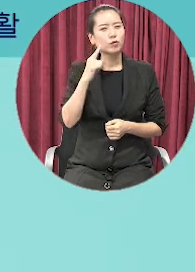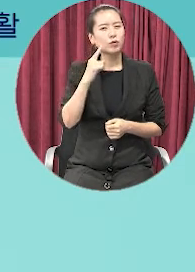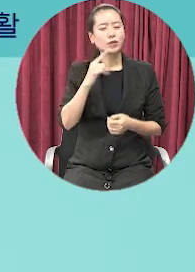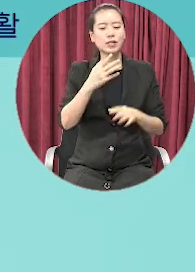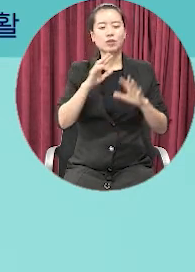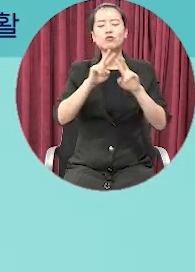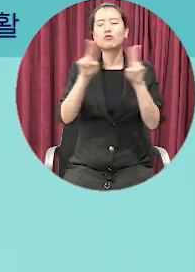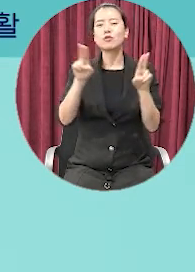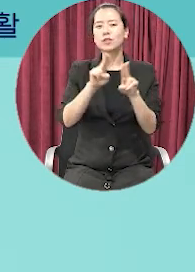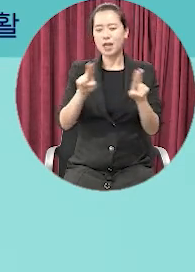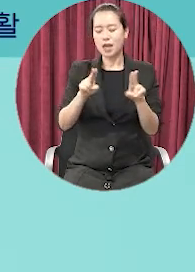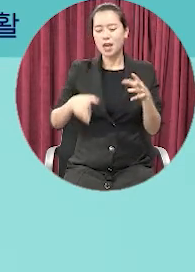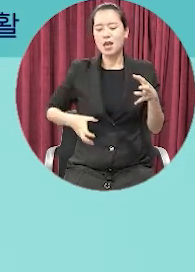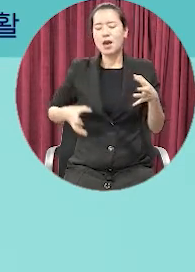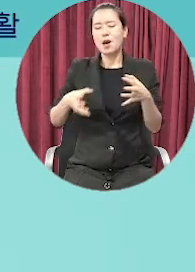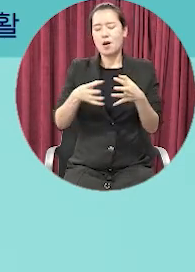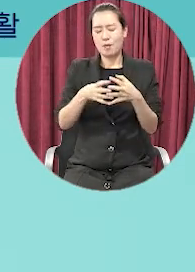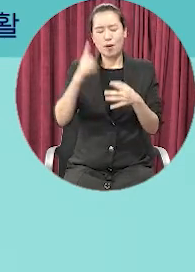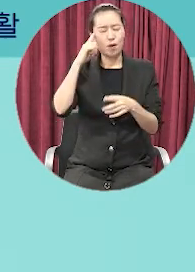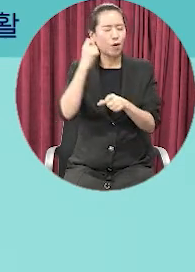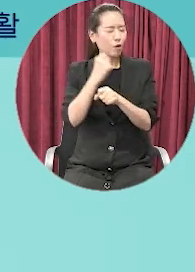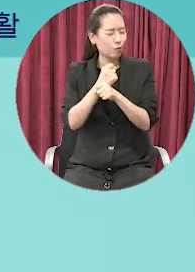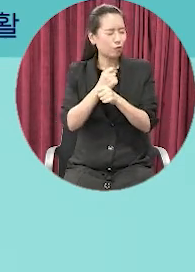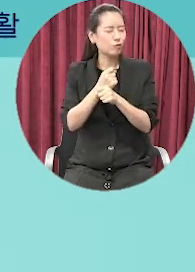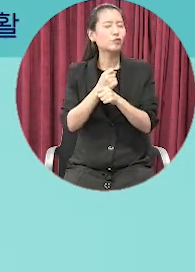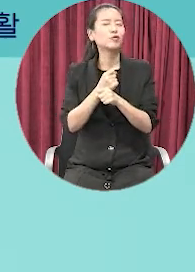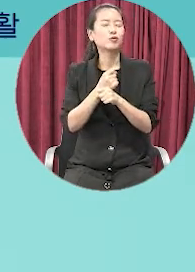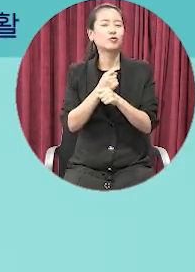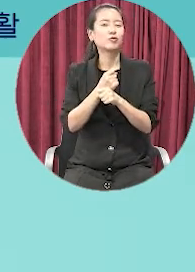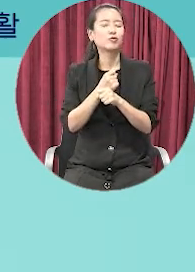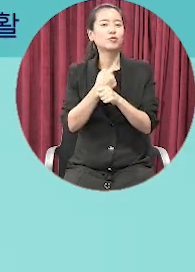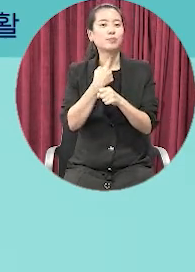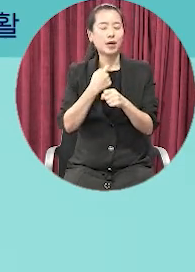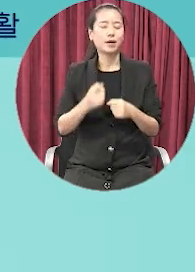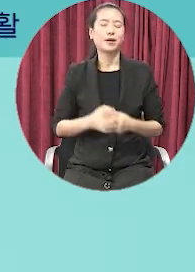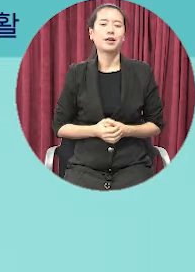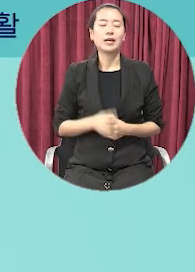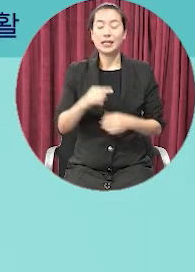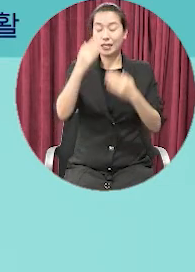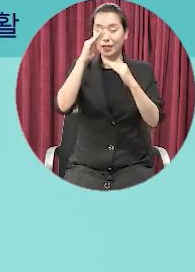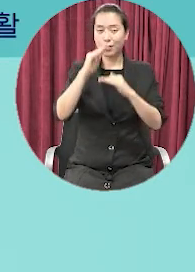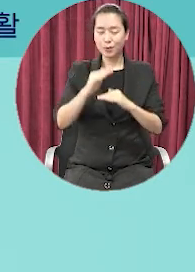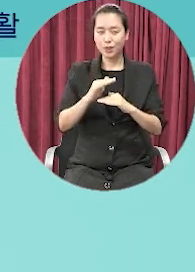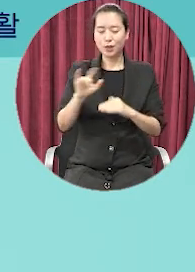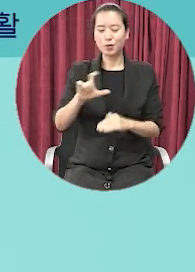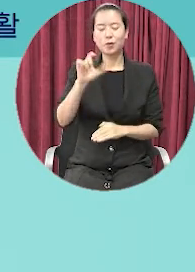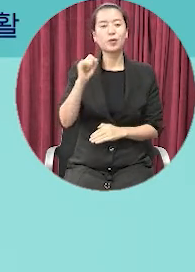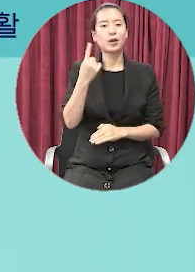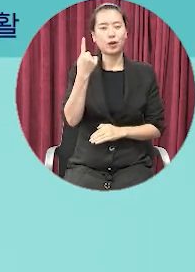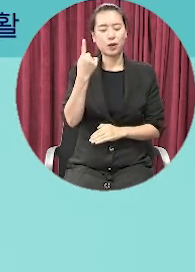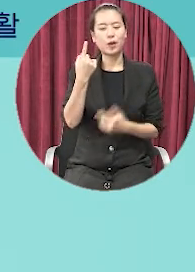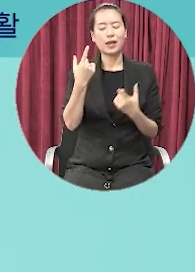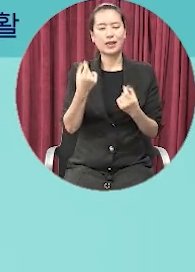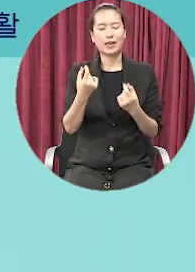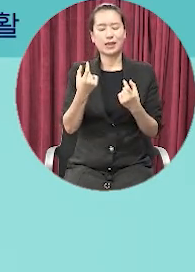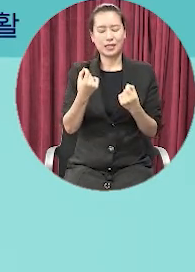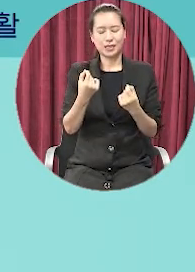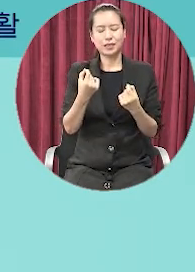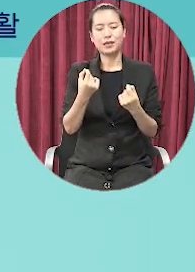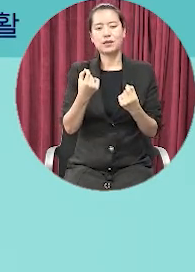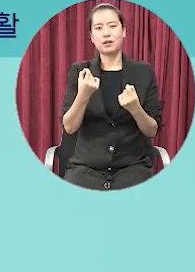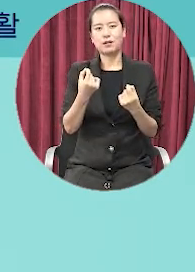연구로 진행했던 연구가 되겠는데, 아마도 이 내용 자체가 이 코로나19와 같은 팬데믹 시대에도